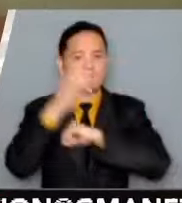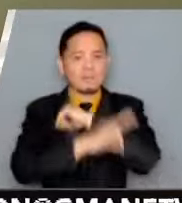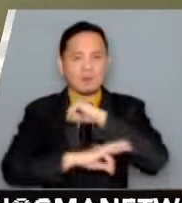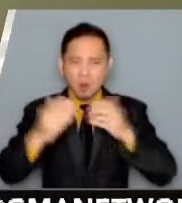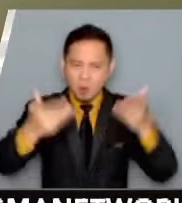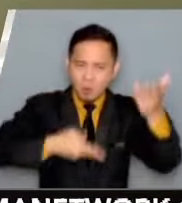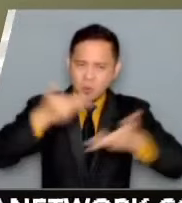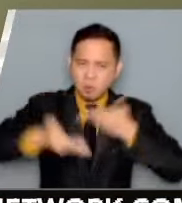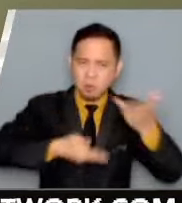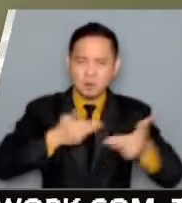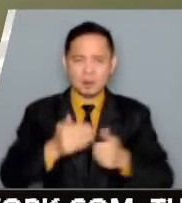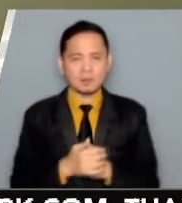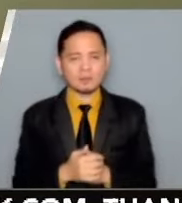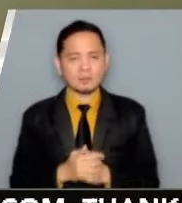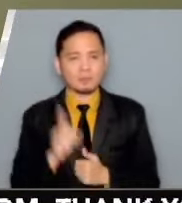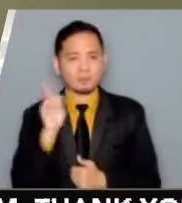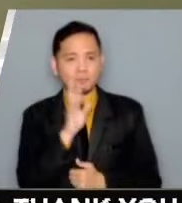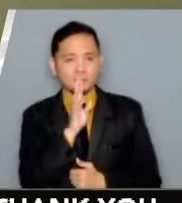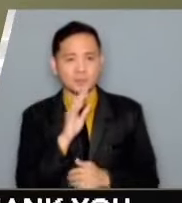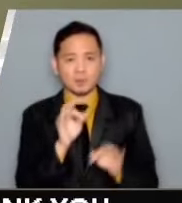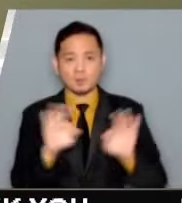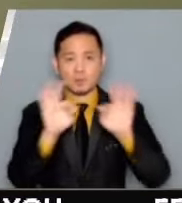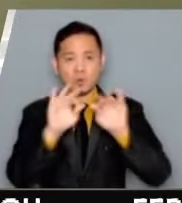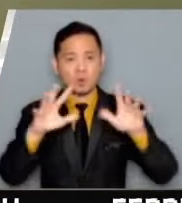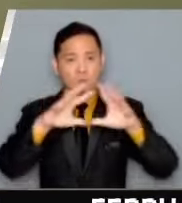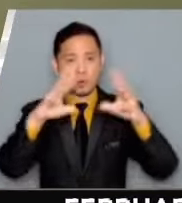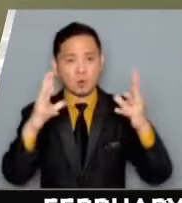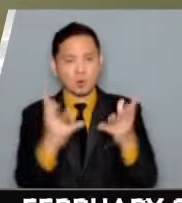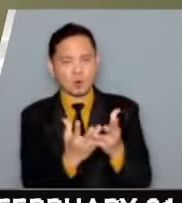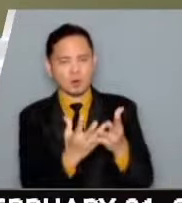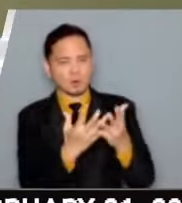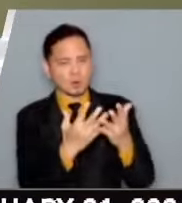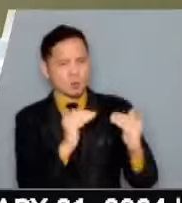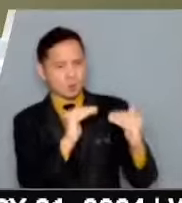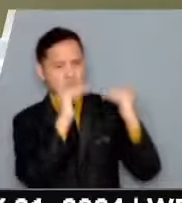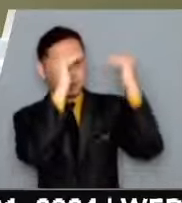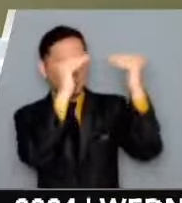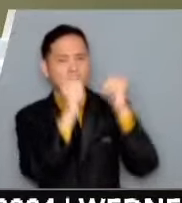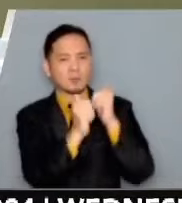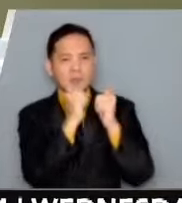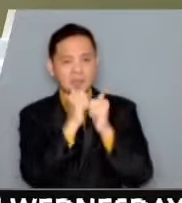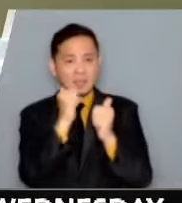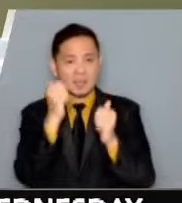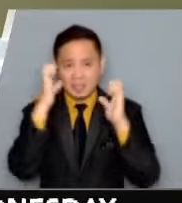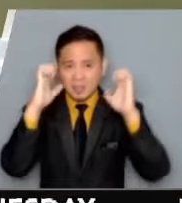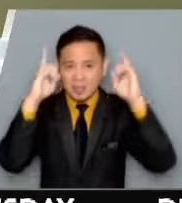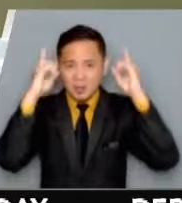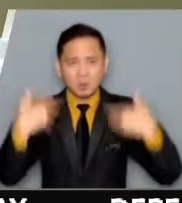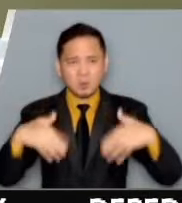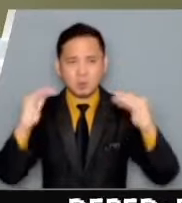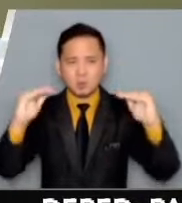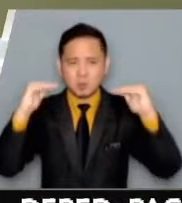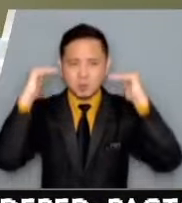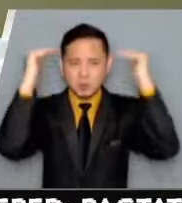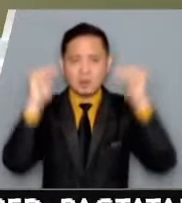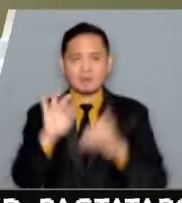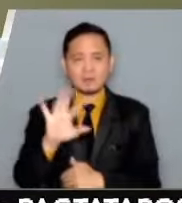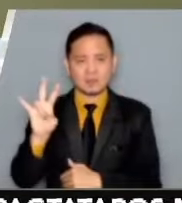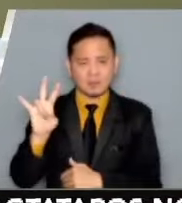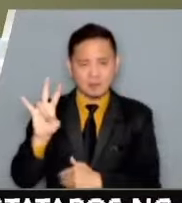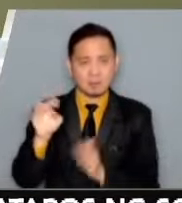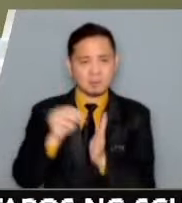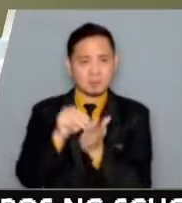Uh competitive and world class Education to all of this 57 million young people Uh is just beyond